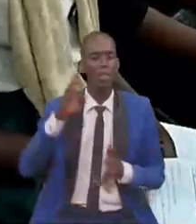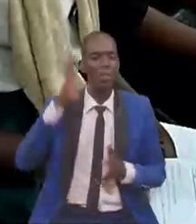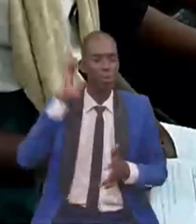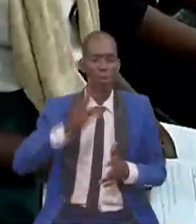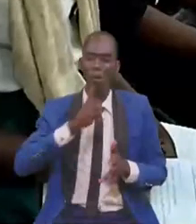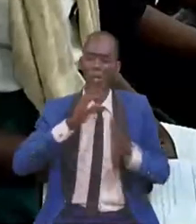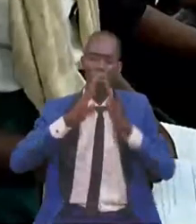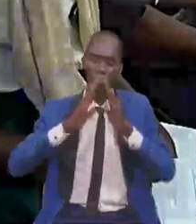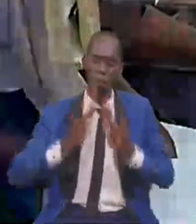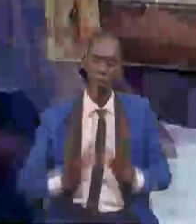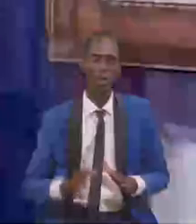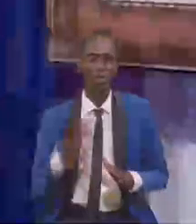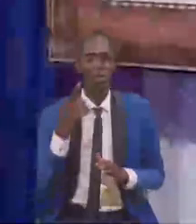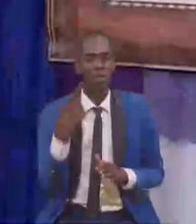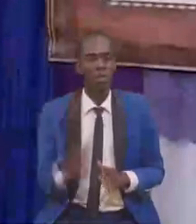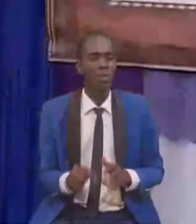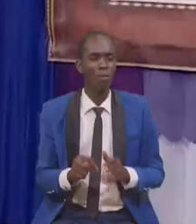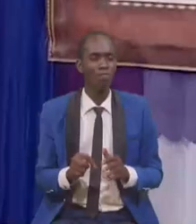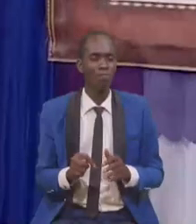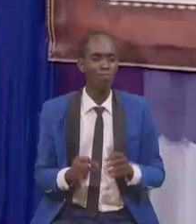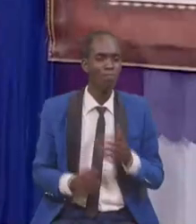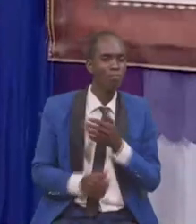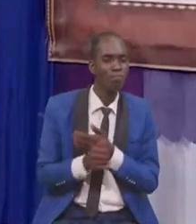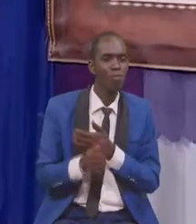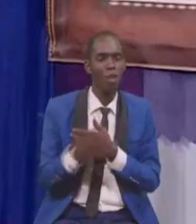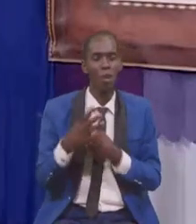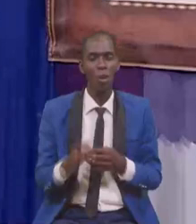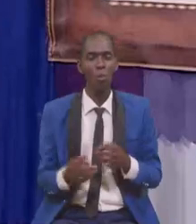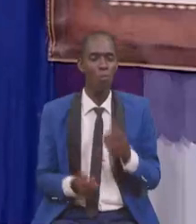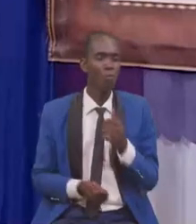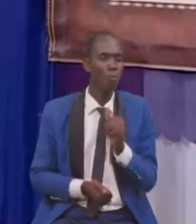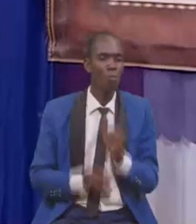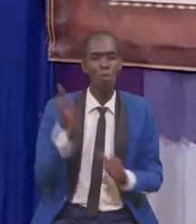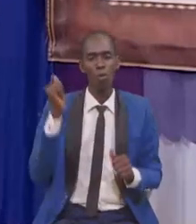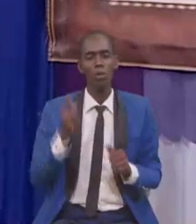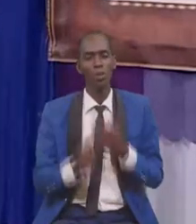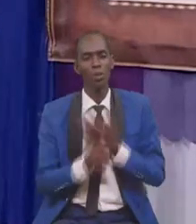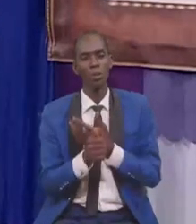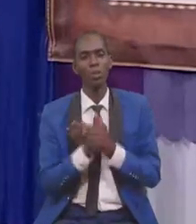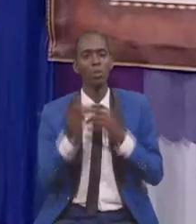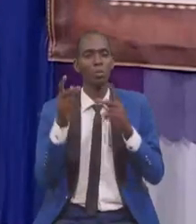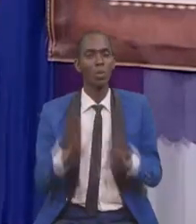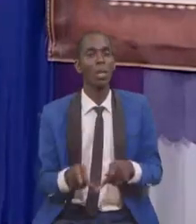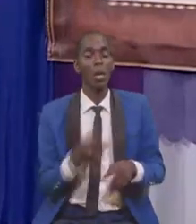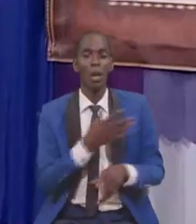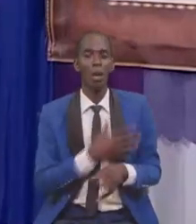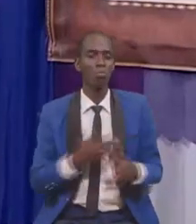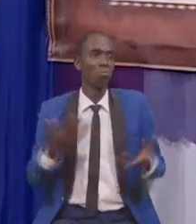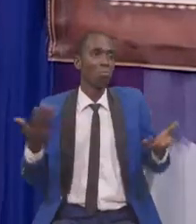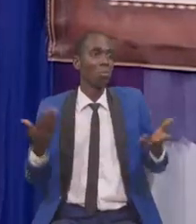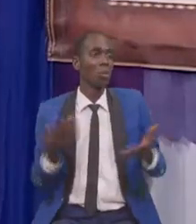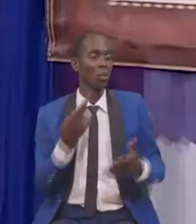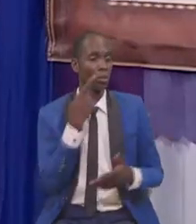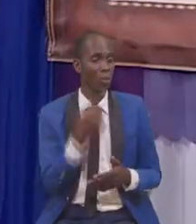violent des hommes. Peut-être tu dis que je ne peux pas me contenir. Quand quelque chose arrive à la maison, je